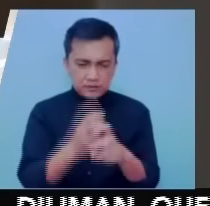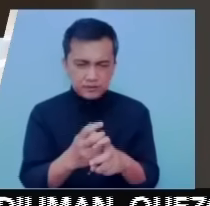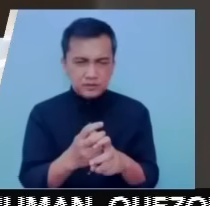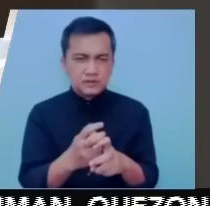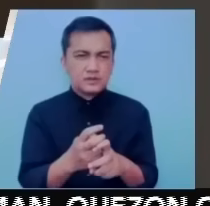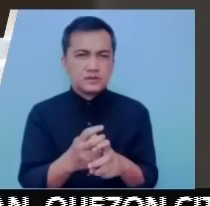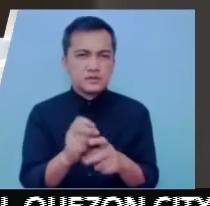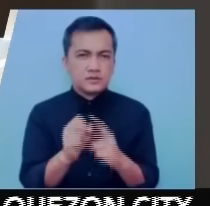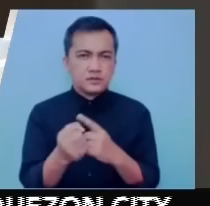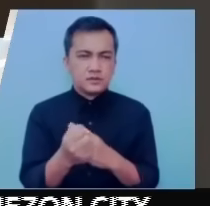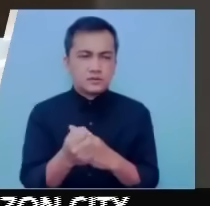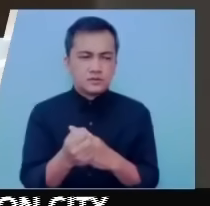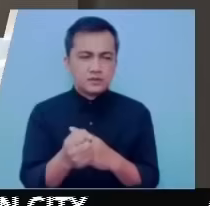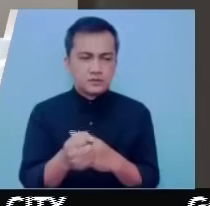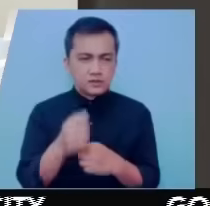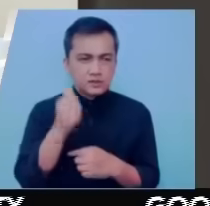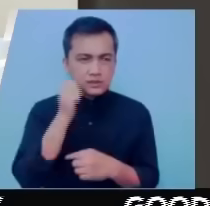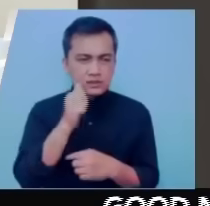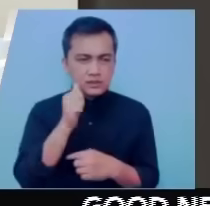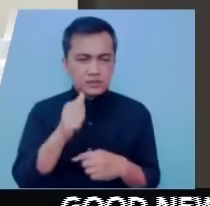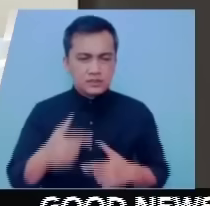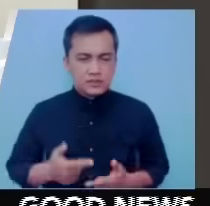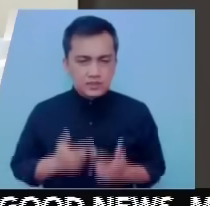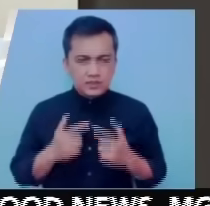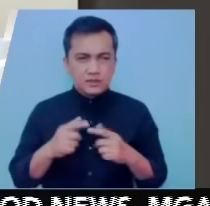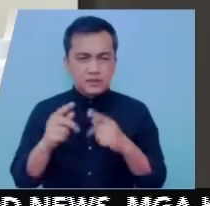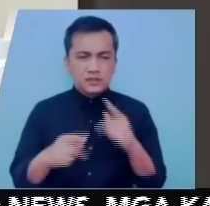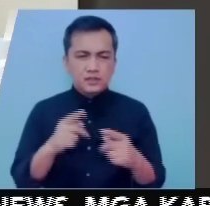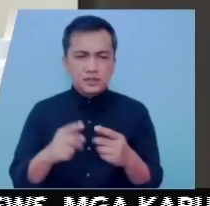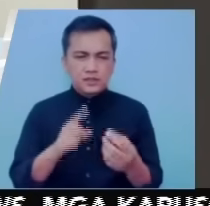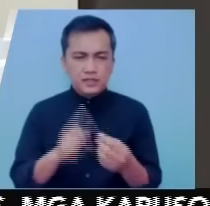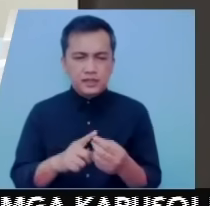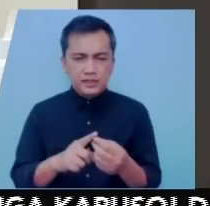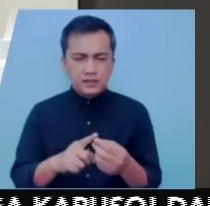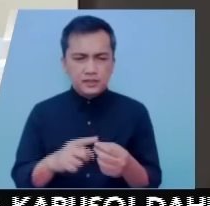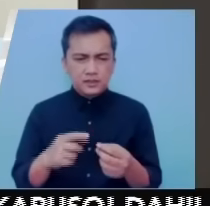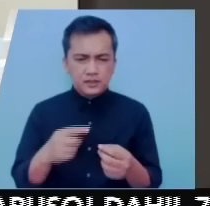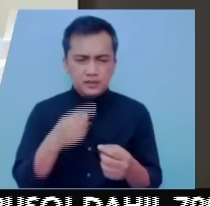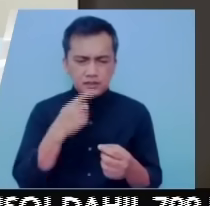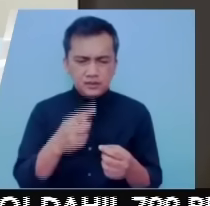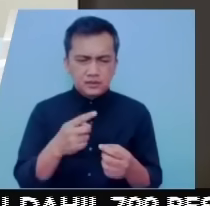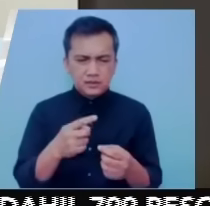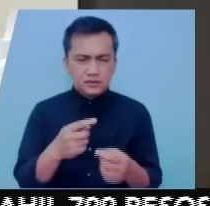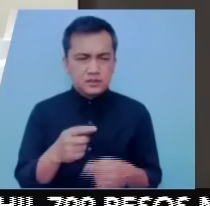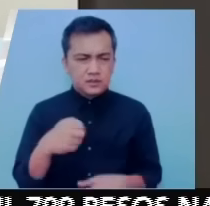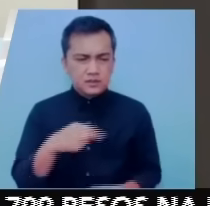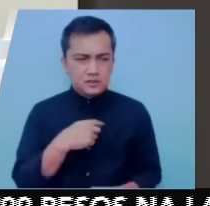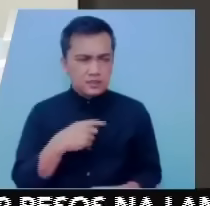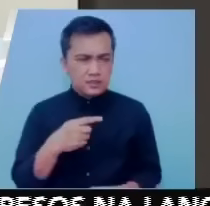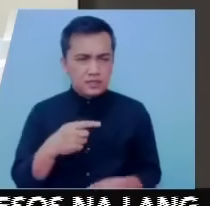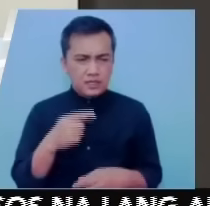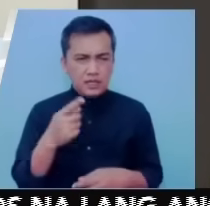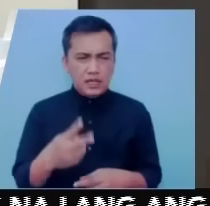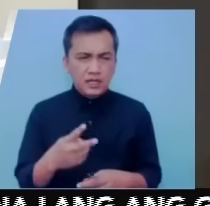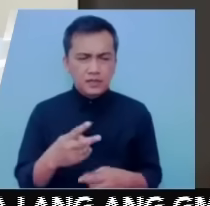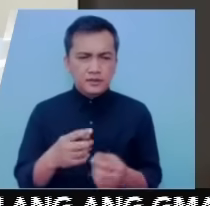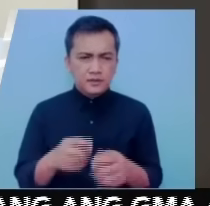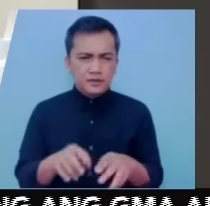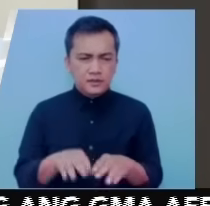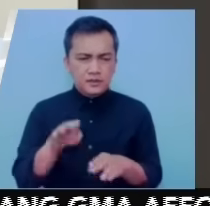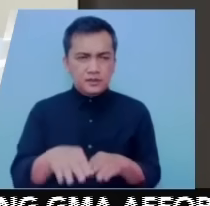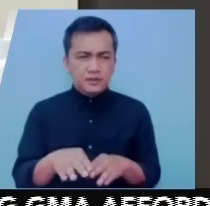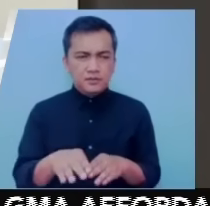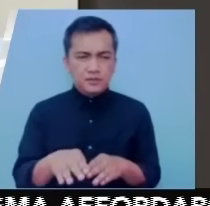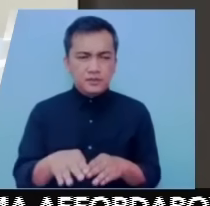situation of daily life and of people This is still a a Sabihin nating half step forward kasi